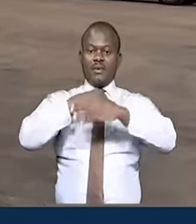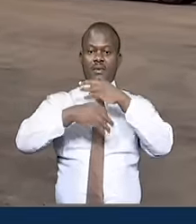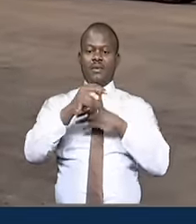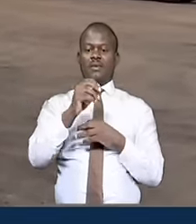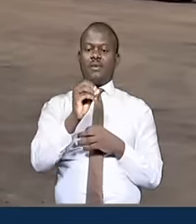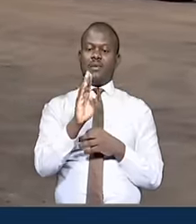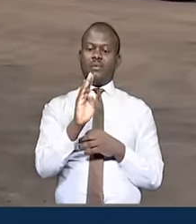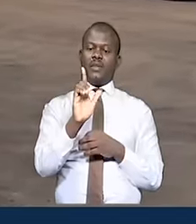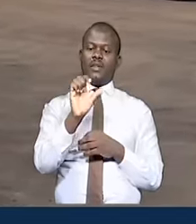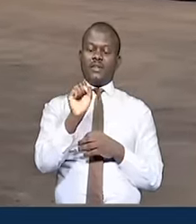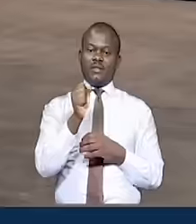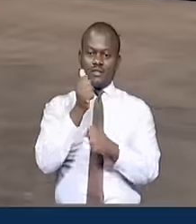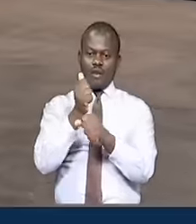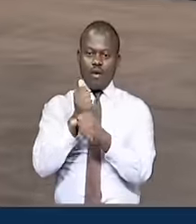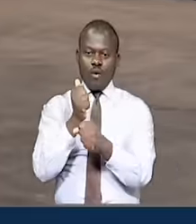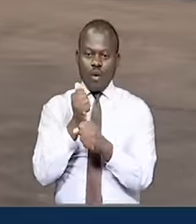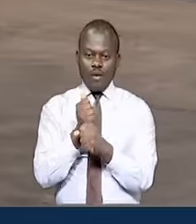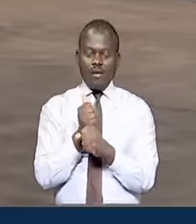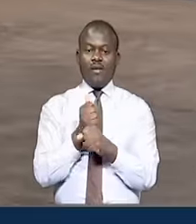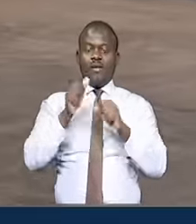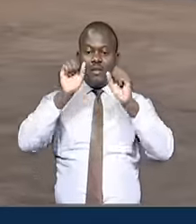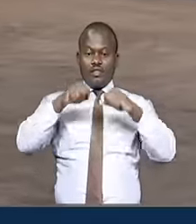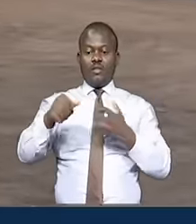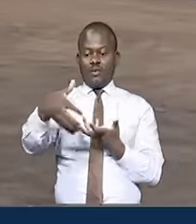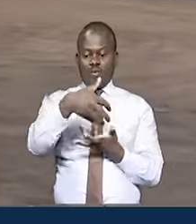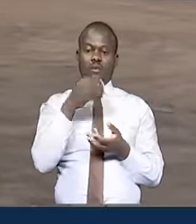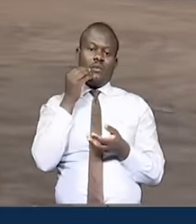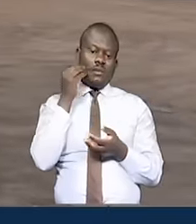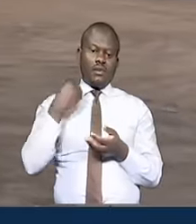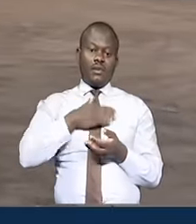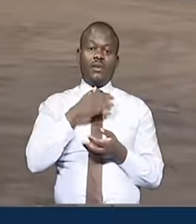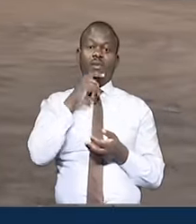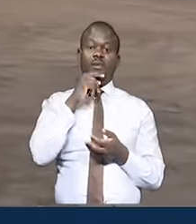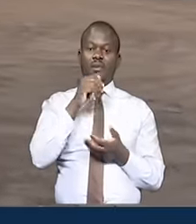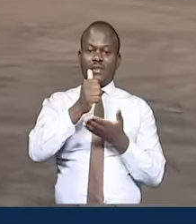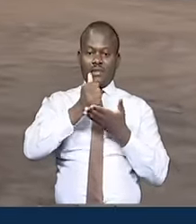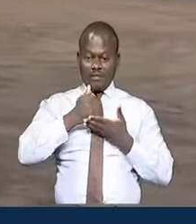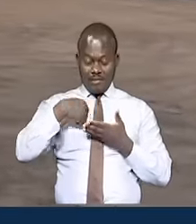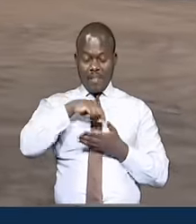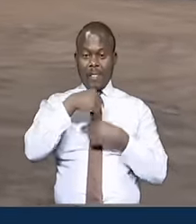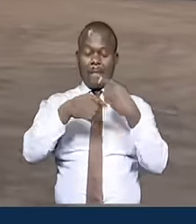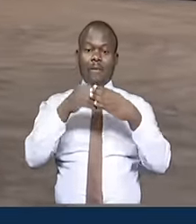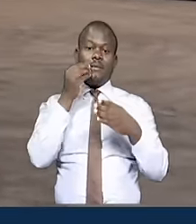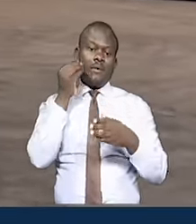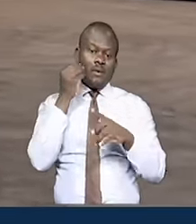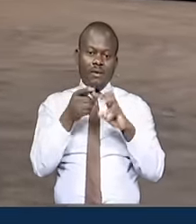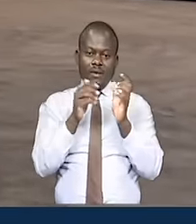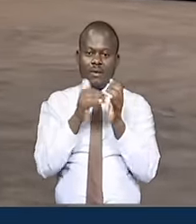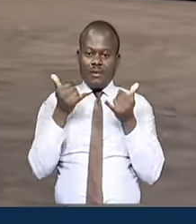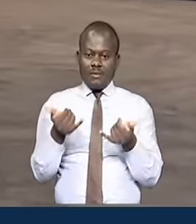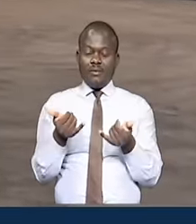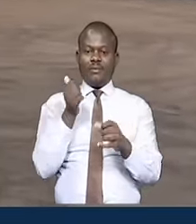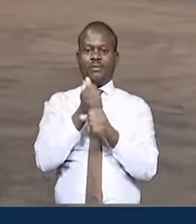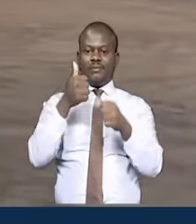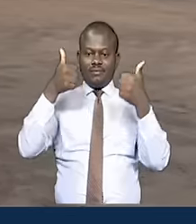Nobilisi ndakora, mbasha guhahira urugo rwanjye. Umugabo yaranunze maranicaye mu rugo, ariko ubu ngubu